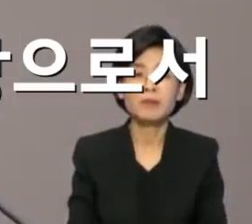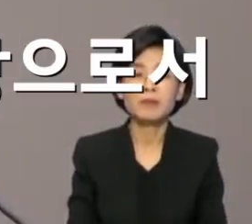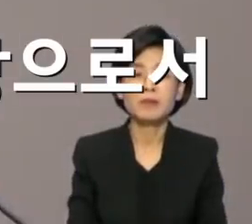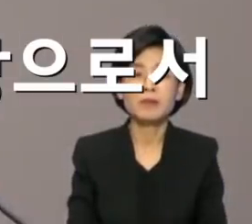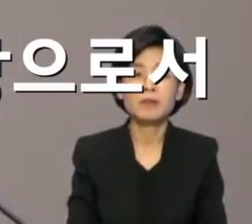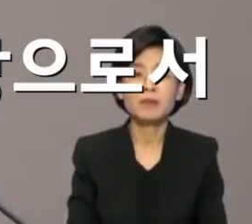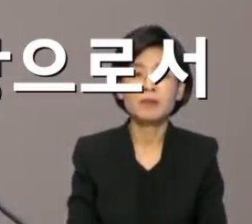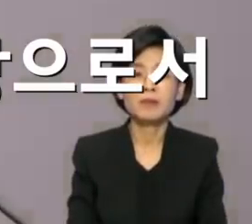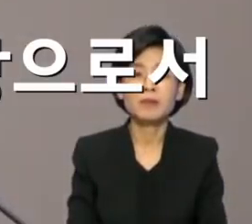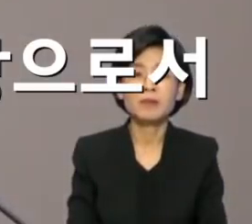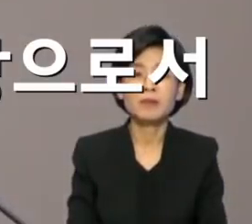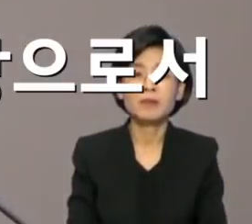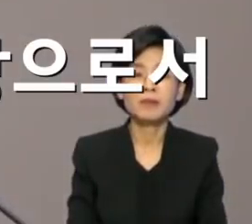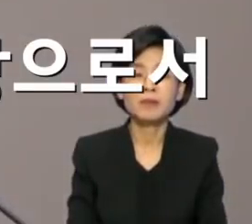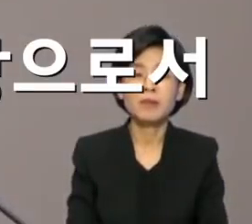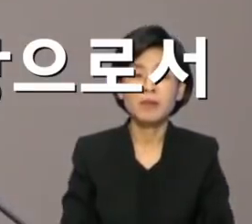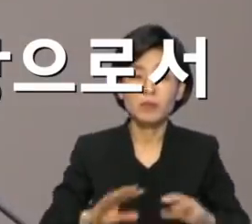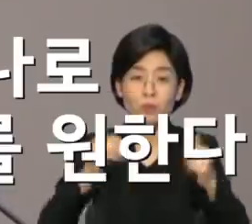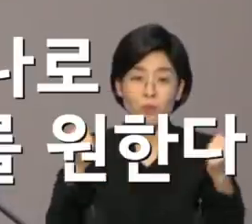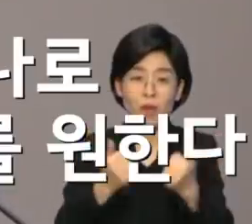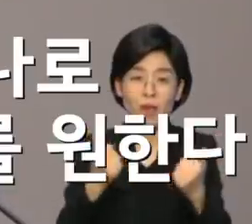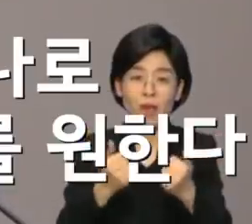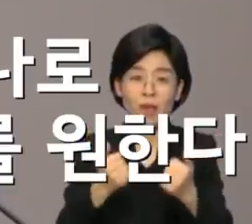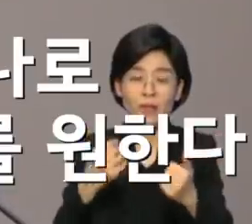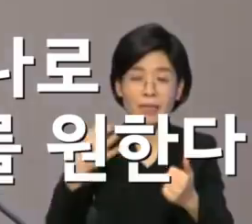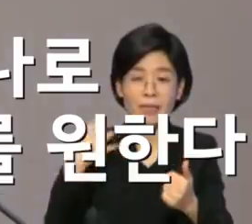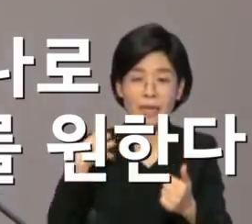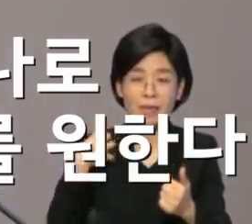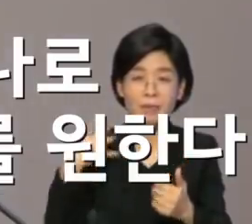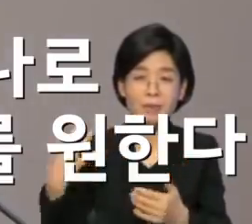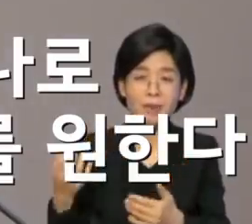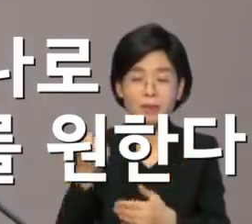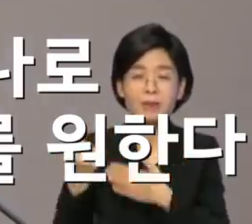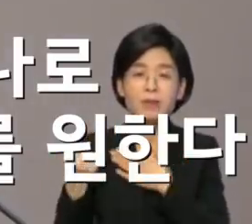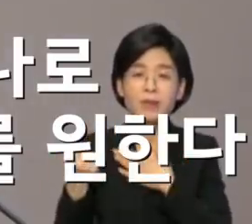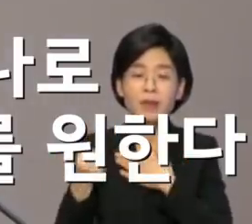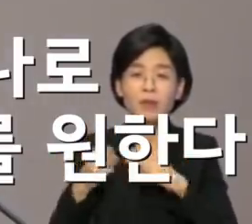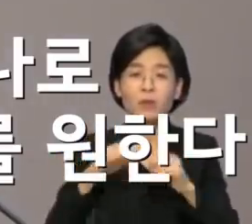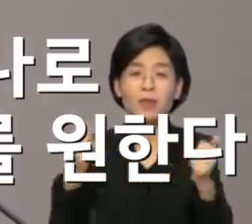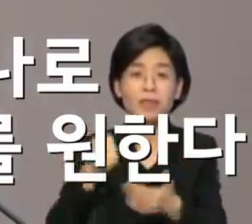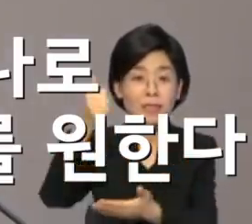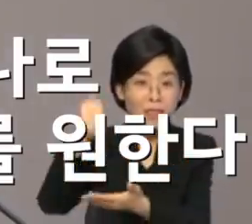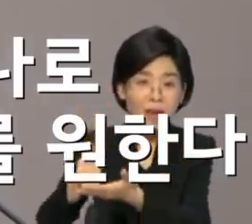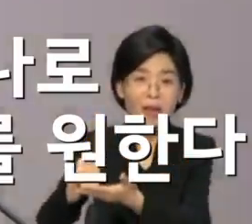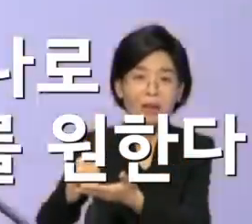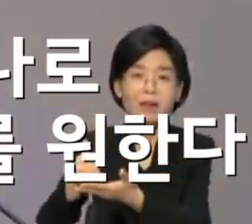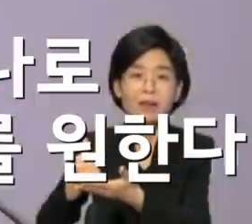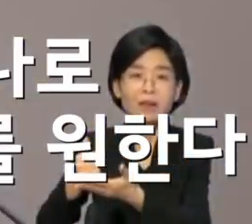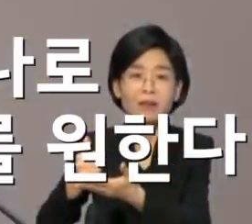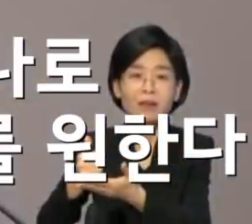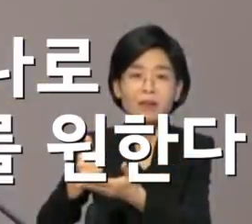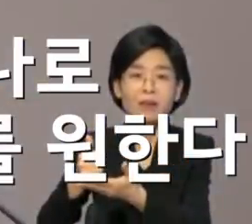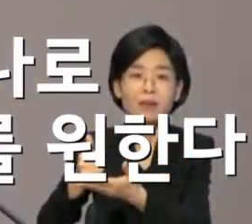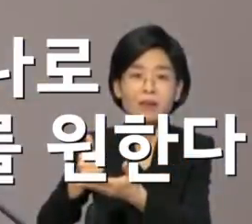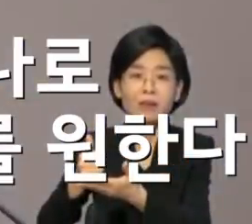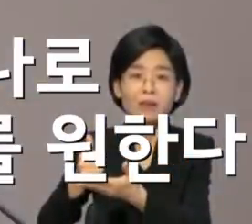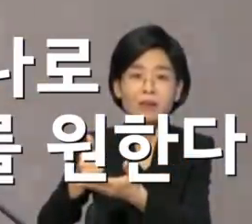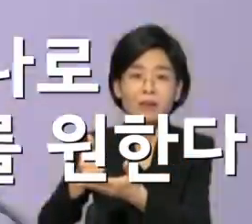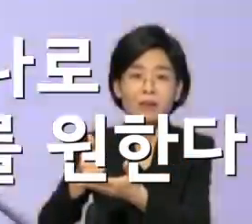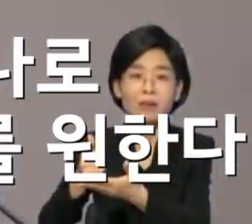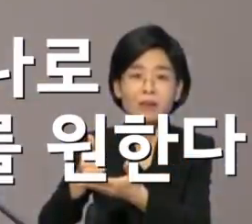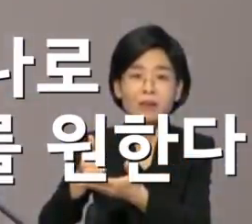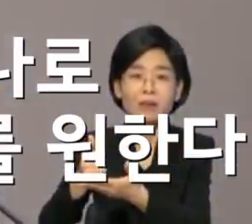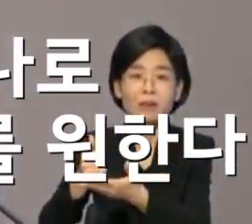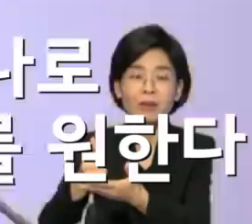의회 모든 책임을 지는 사람으로서 영국 의회처럼 지팡이 하나 가지고 오자 내리면